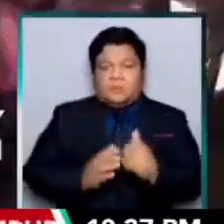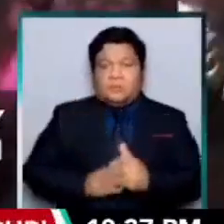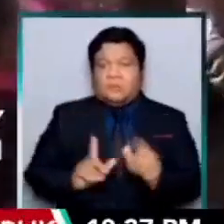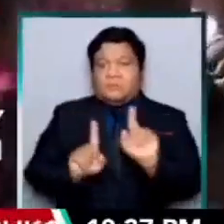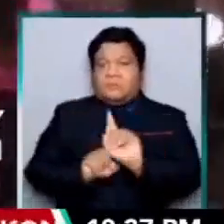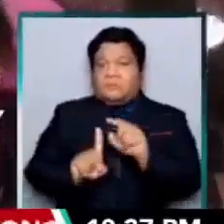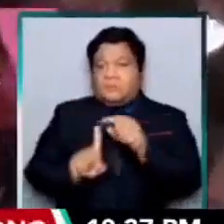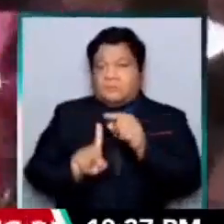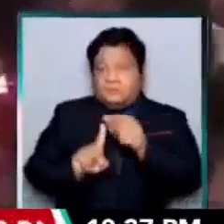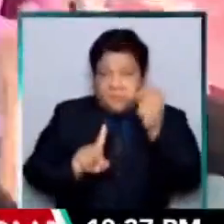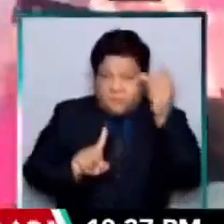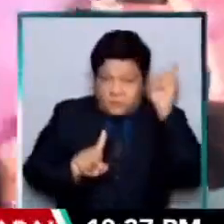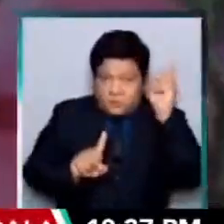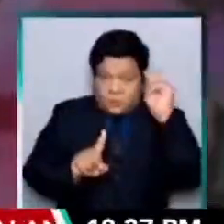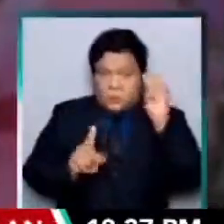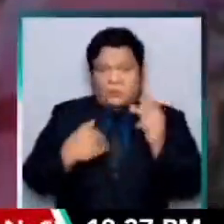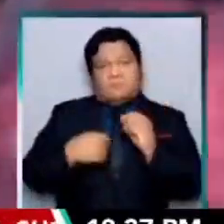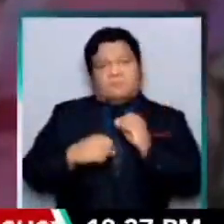Saka Act.